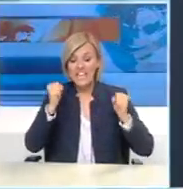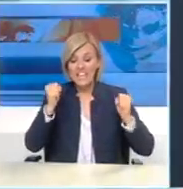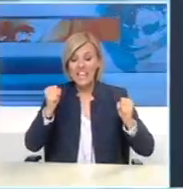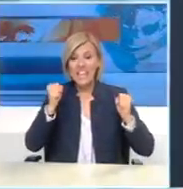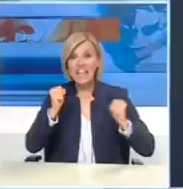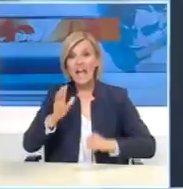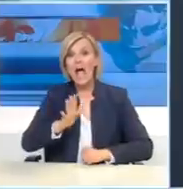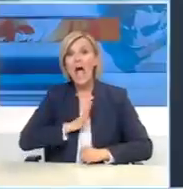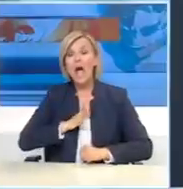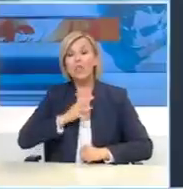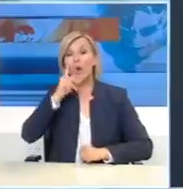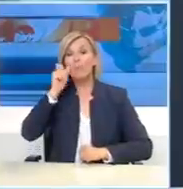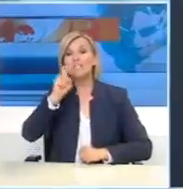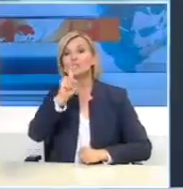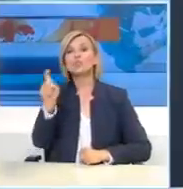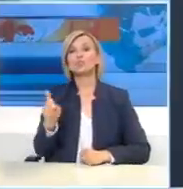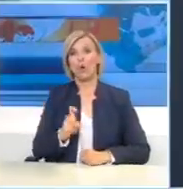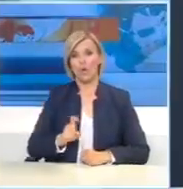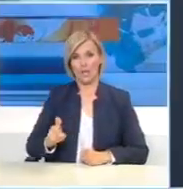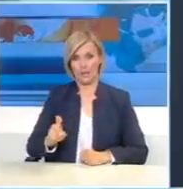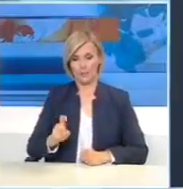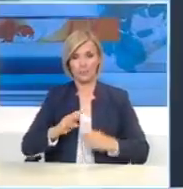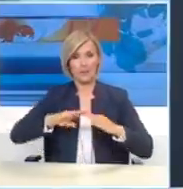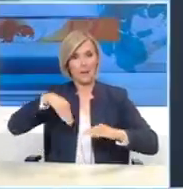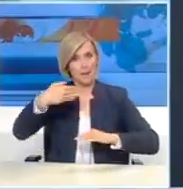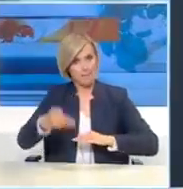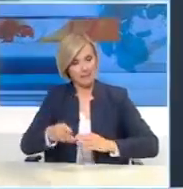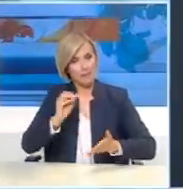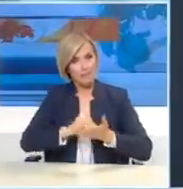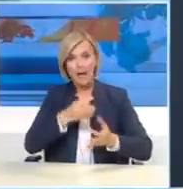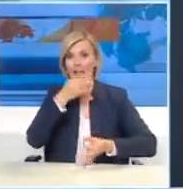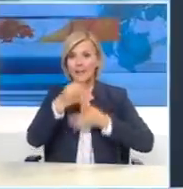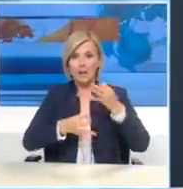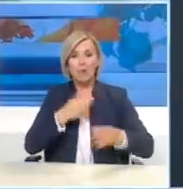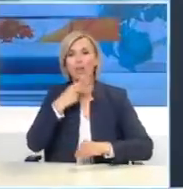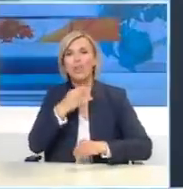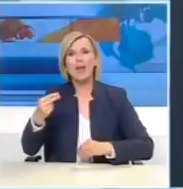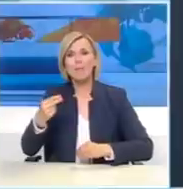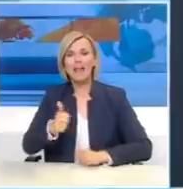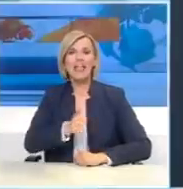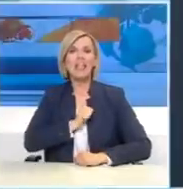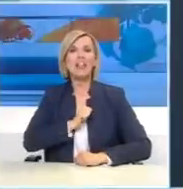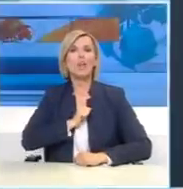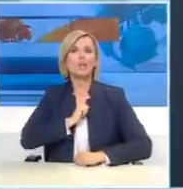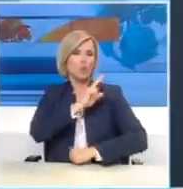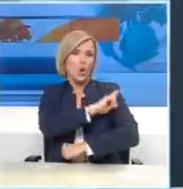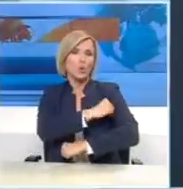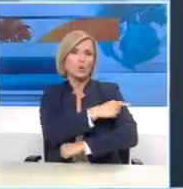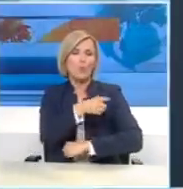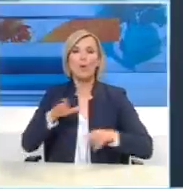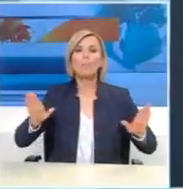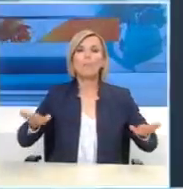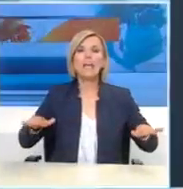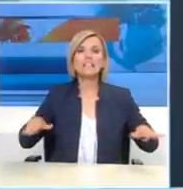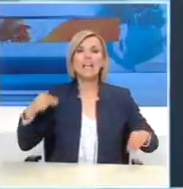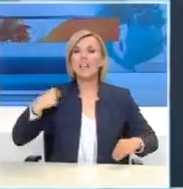ζωής και μόνο. Στη συνέχεια της ενημέρωσης, θα ήθελα να αναφερθώ στην κλινική στη Δυτική Αττική, που όπως ξέρετε βρίσκεται σε εξέλιξη